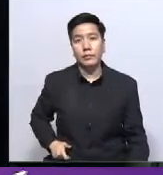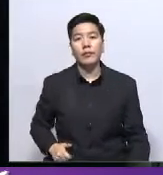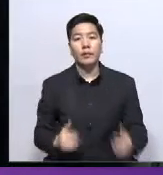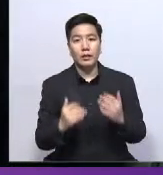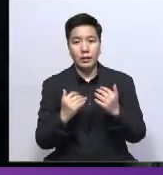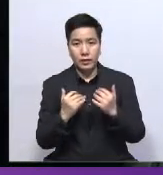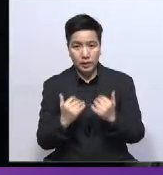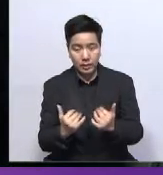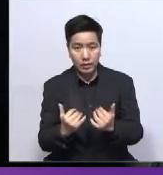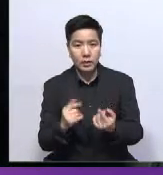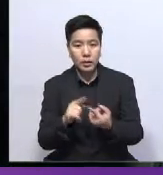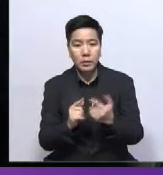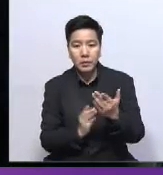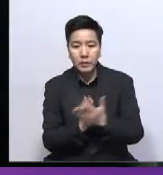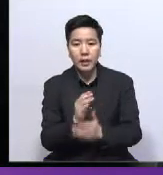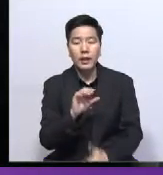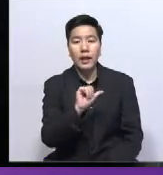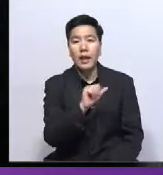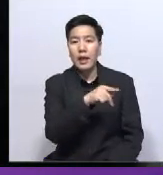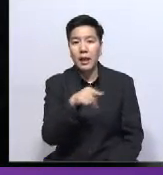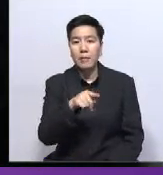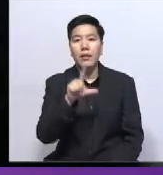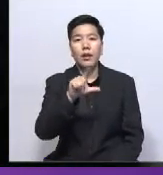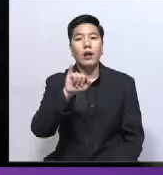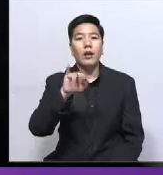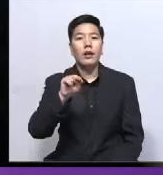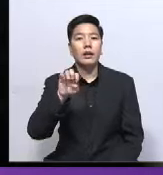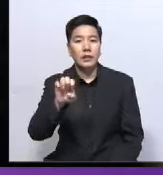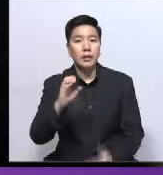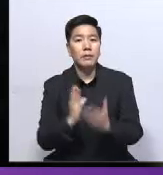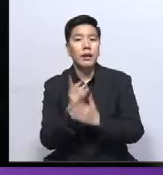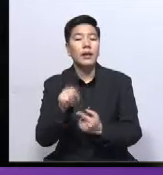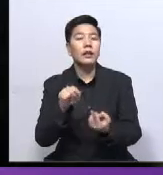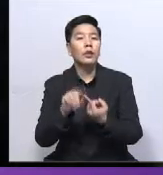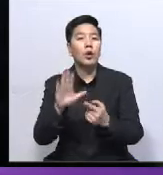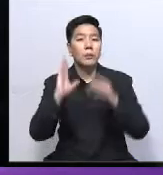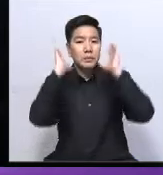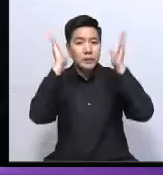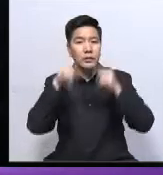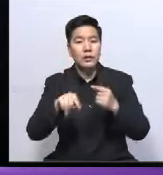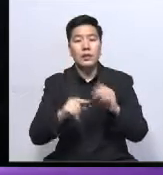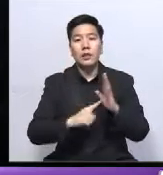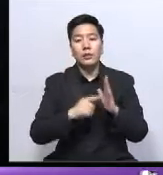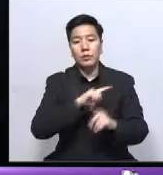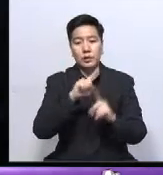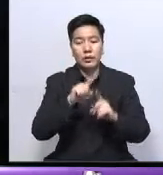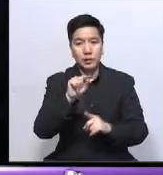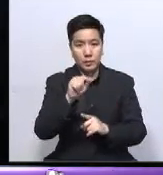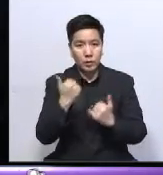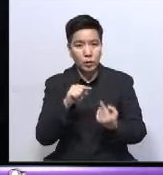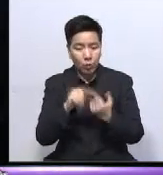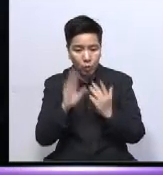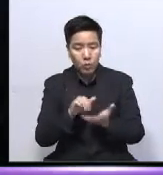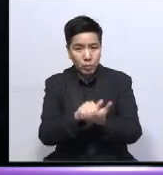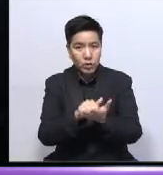นาถบพิตรผ่านช่องทางแอปพลิเคชัน LINE ของกรมประชาสัมพันธ์นับตั้งแต่วันที่20ตุลาคมมียอดผู้ใช้งานร